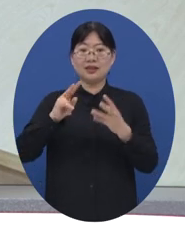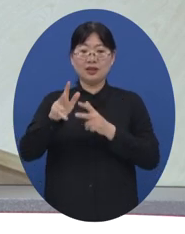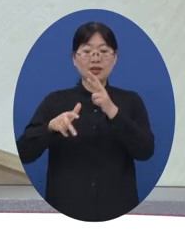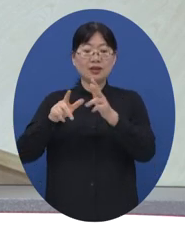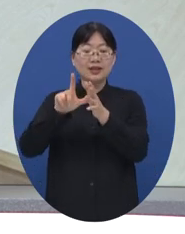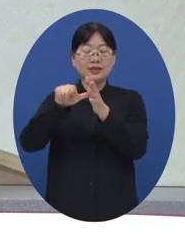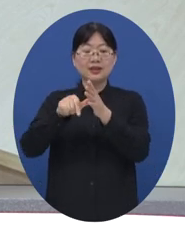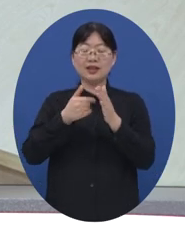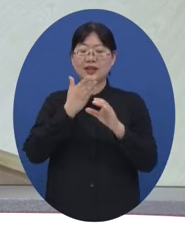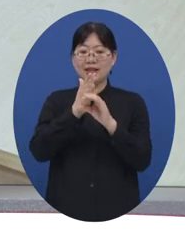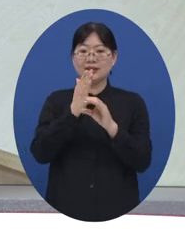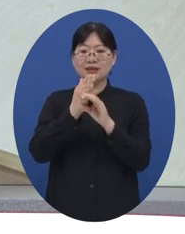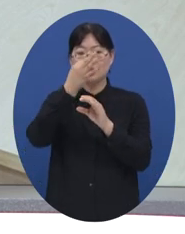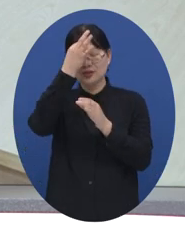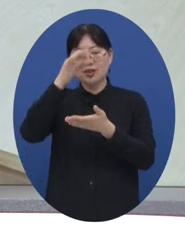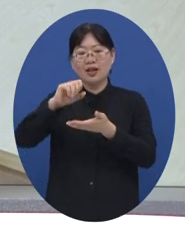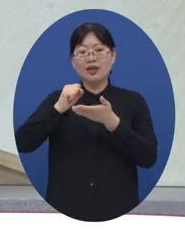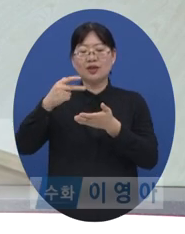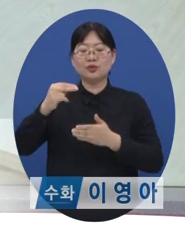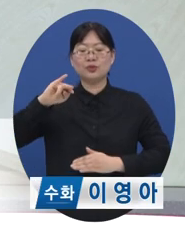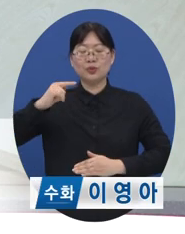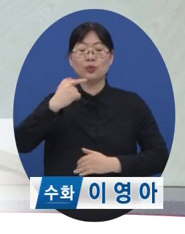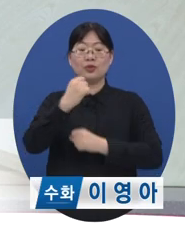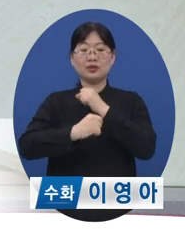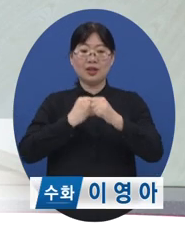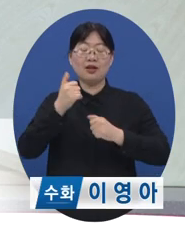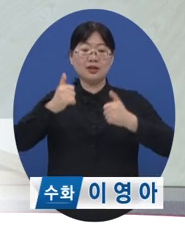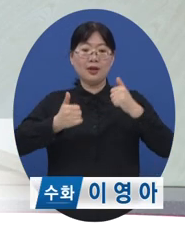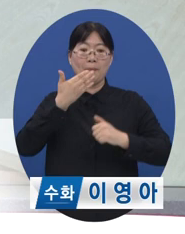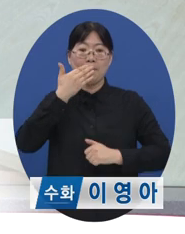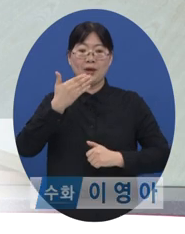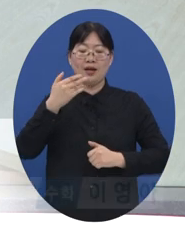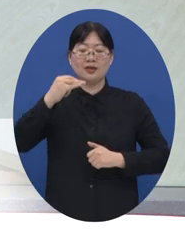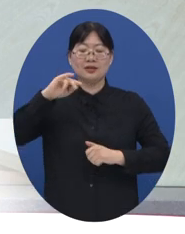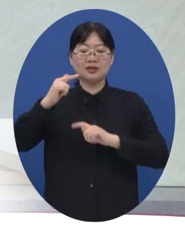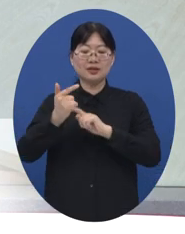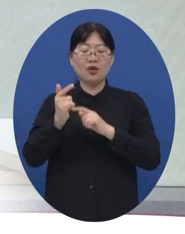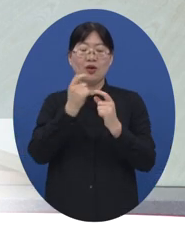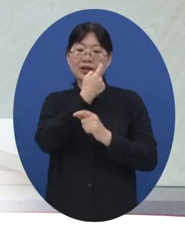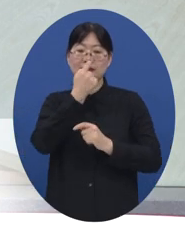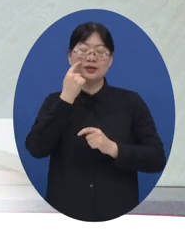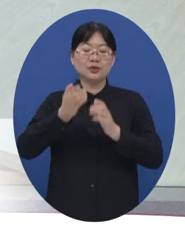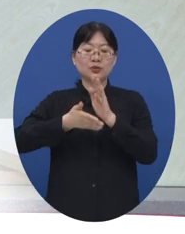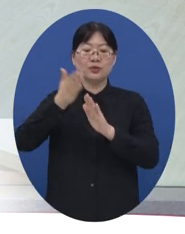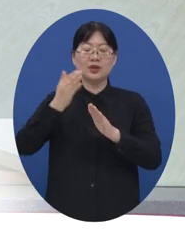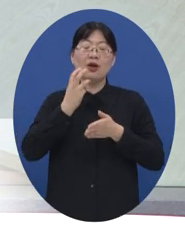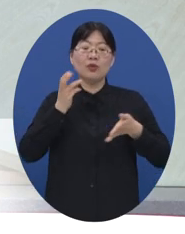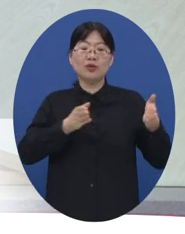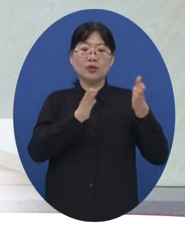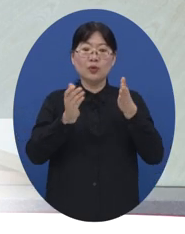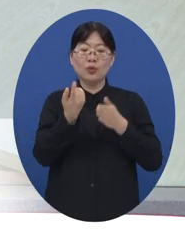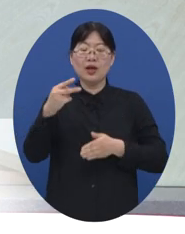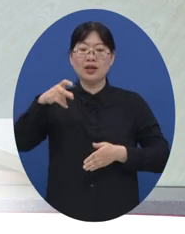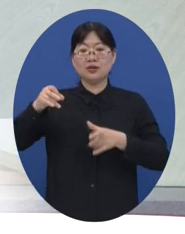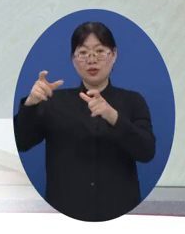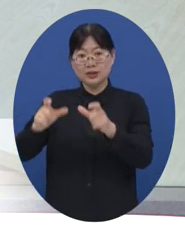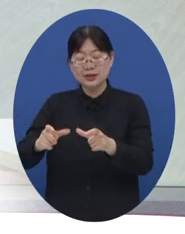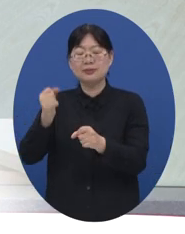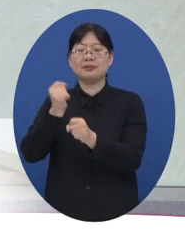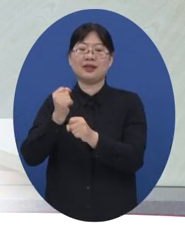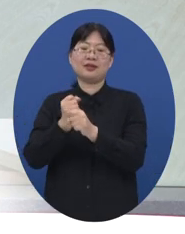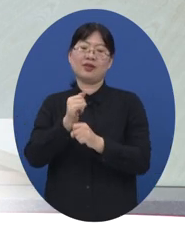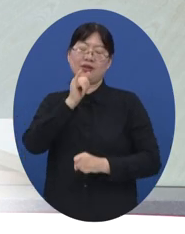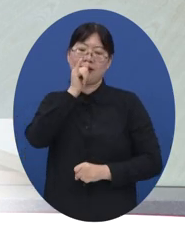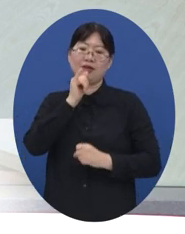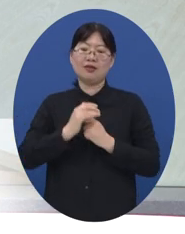4차 산업혁명 시대 핵심 기술로 꼽히는 드론을 자유롭게 실험할 수 있는 드론 실증 도시가 경기도 화성시에 만들어집니다.